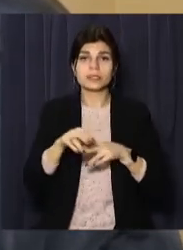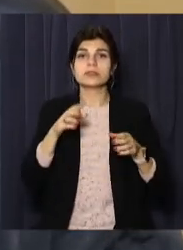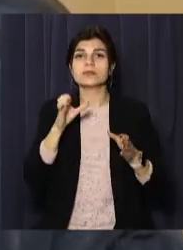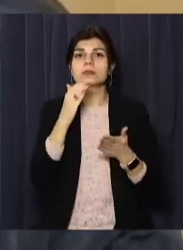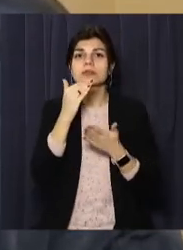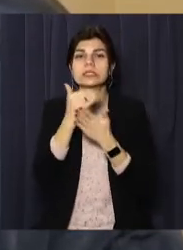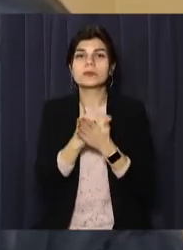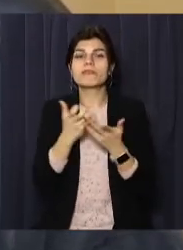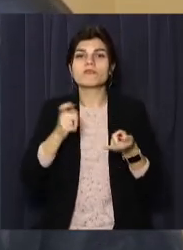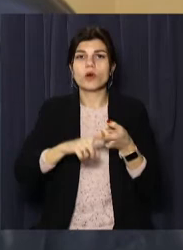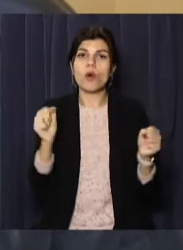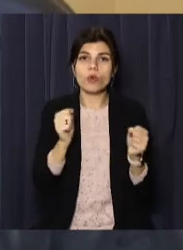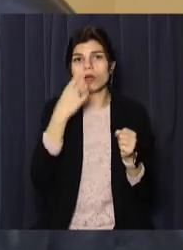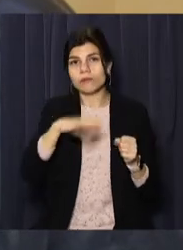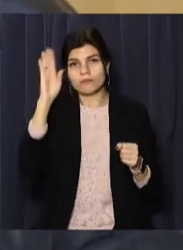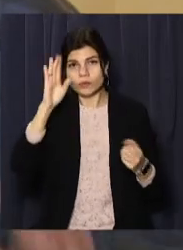горячего водопостачания.